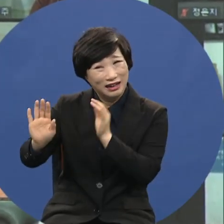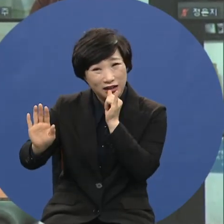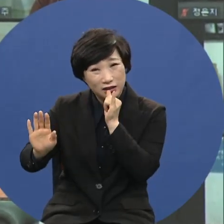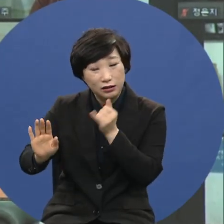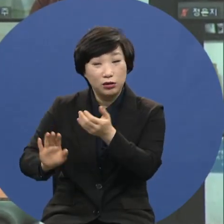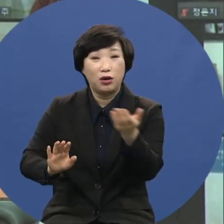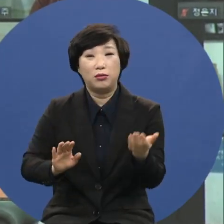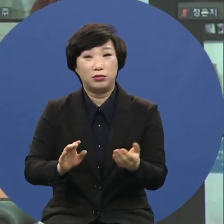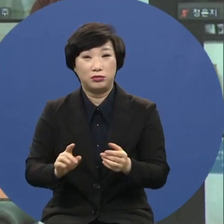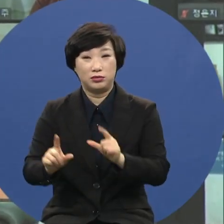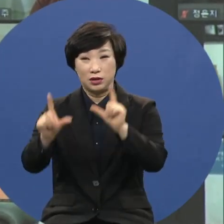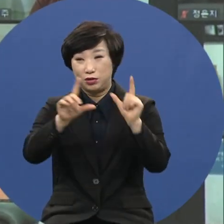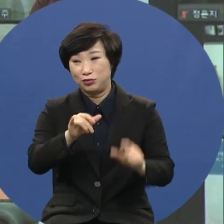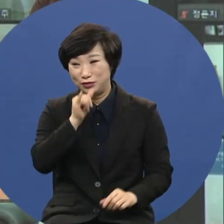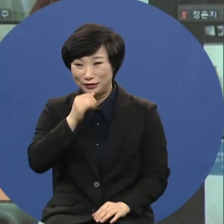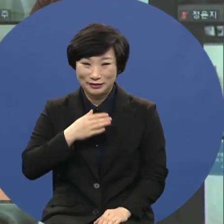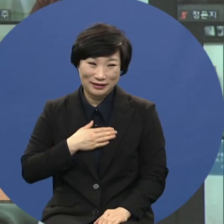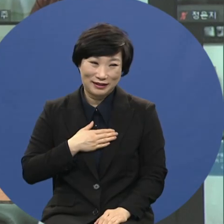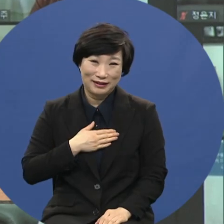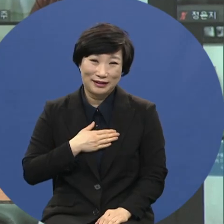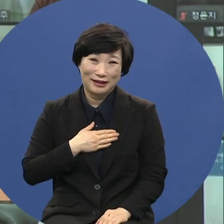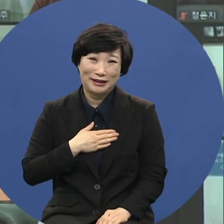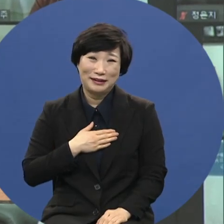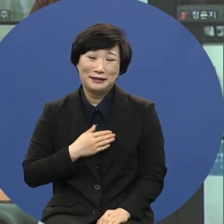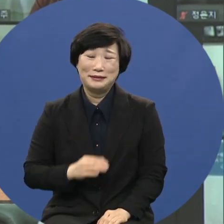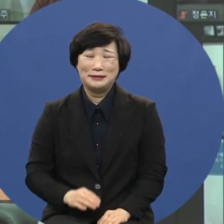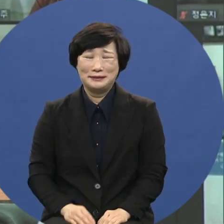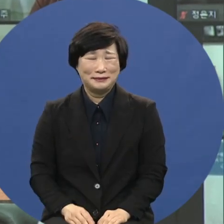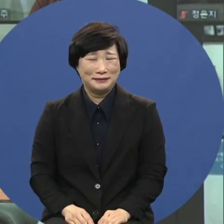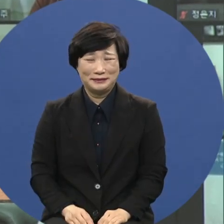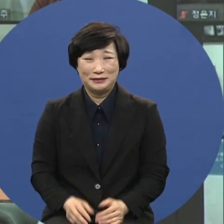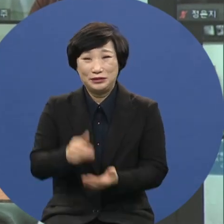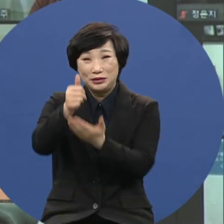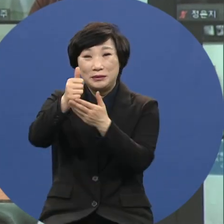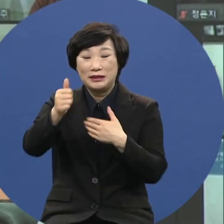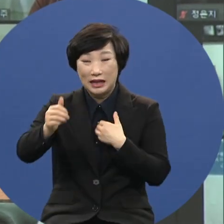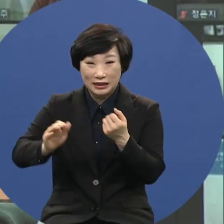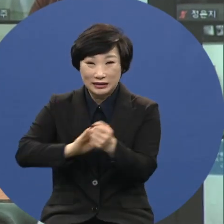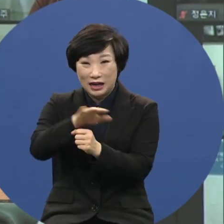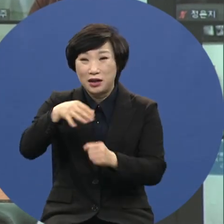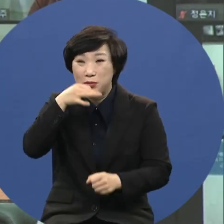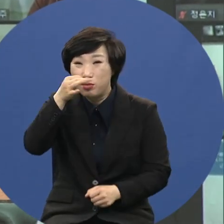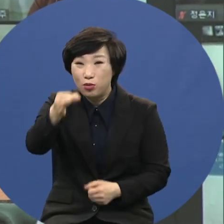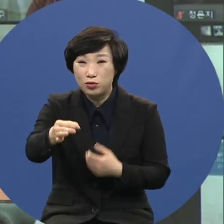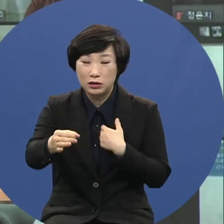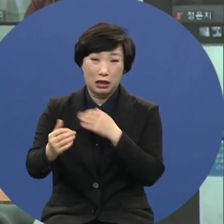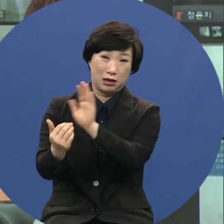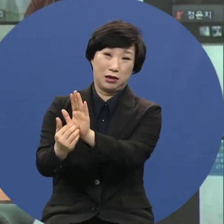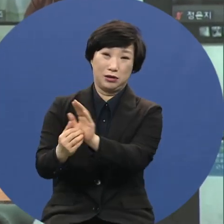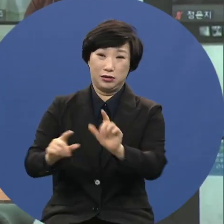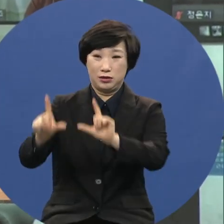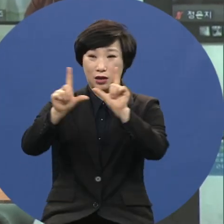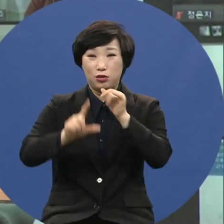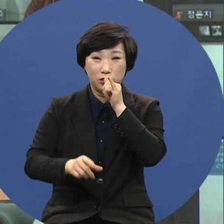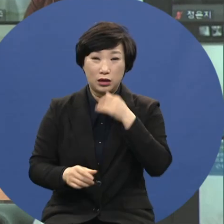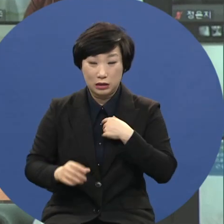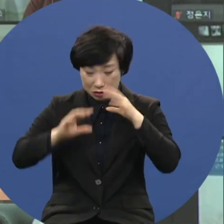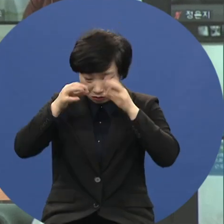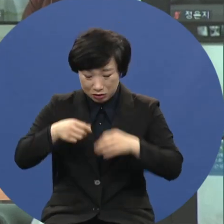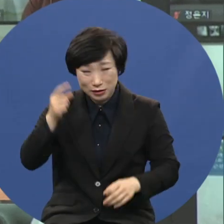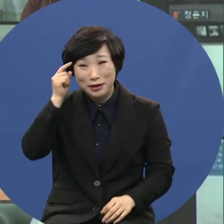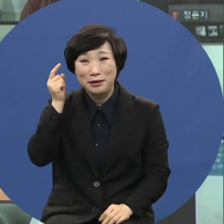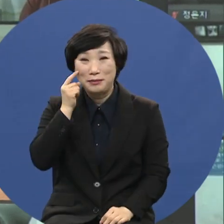여러분 그러고 살잖아. 얼마나 주님이 여러분을 사랑하는 사랑의 목소리를 배타하고 사는가 생각해봐라 그